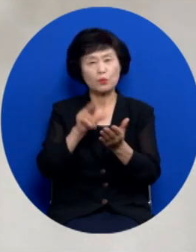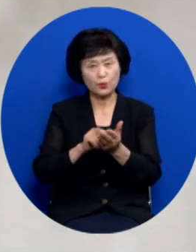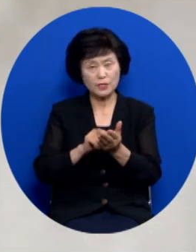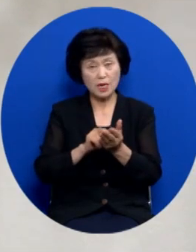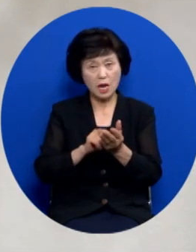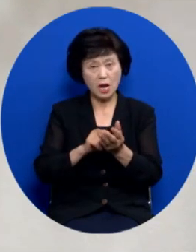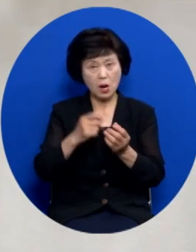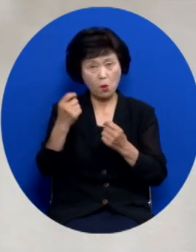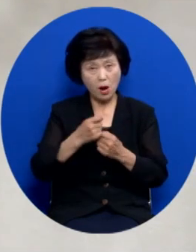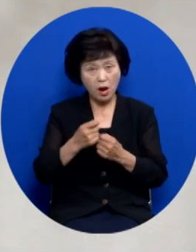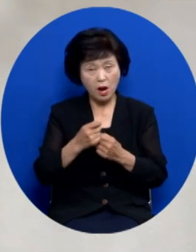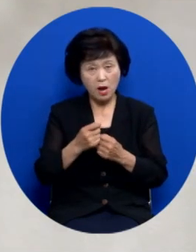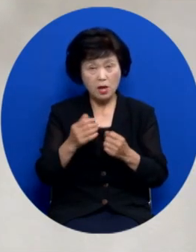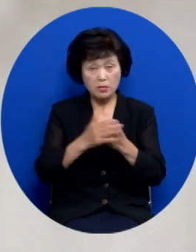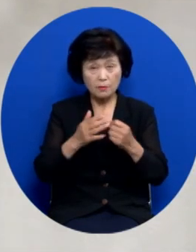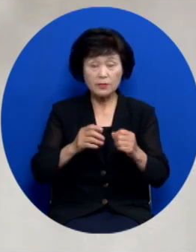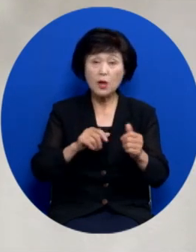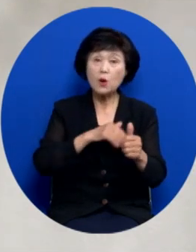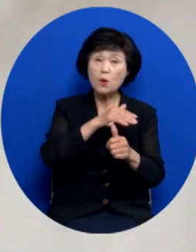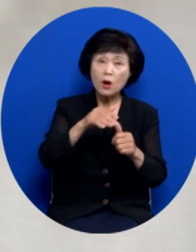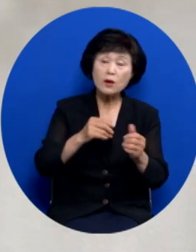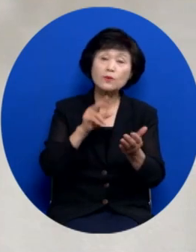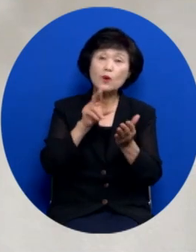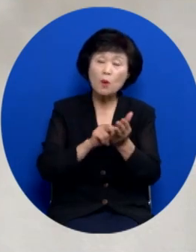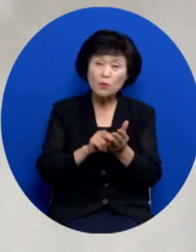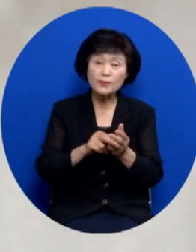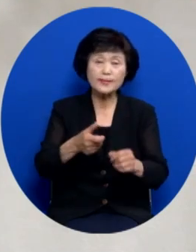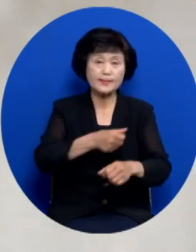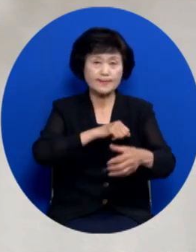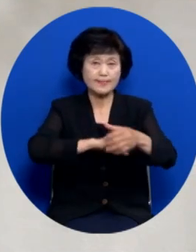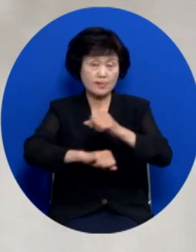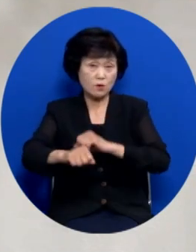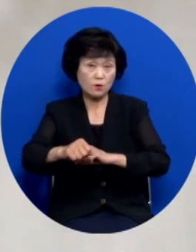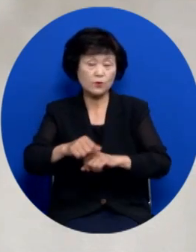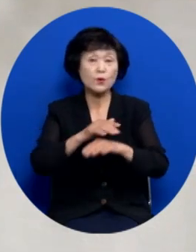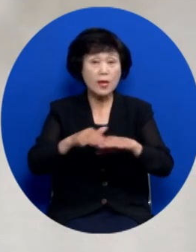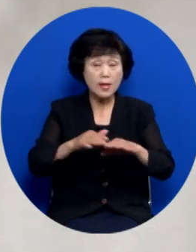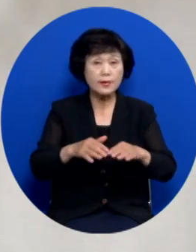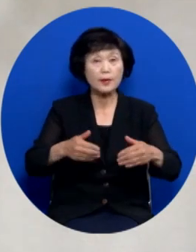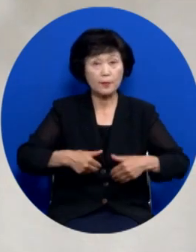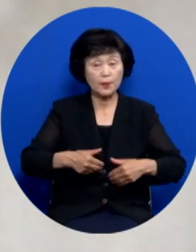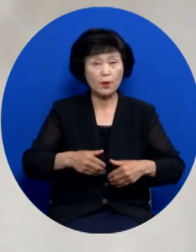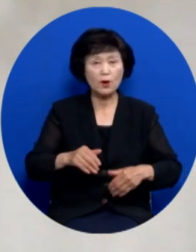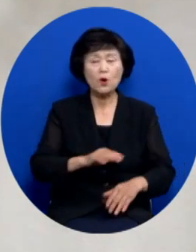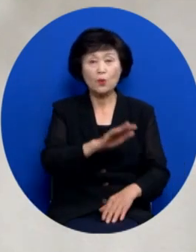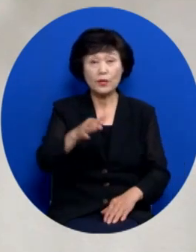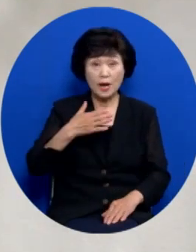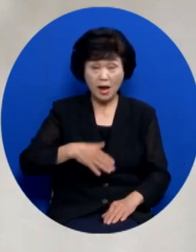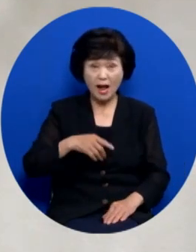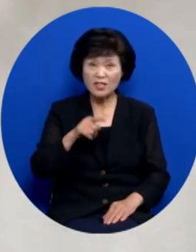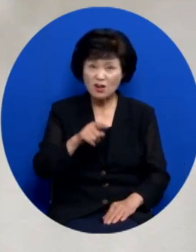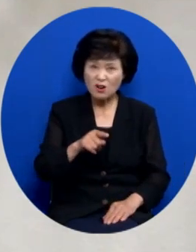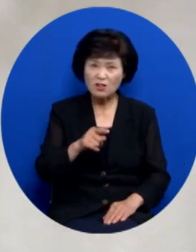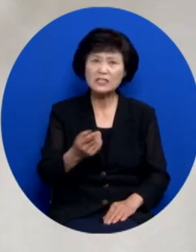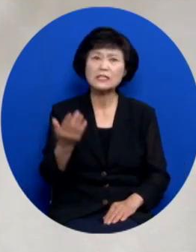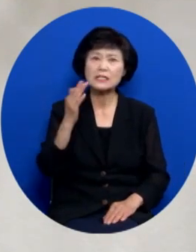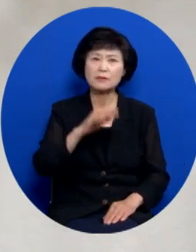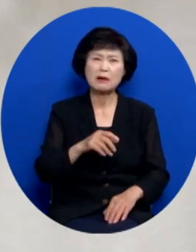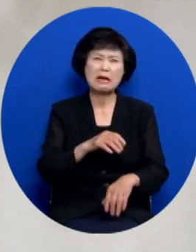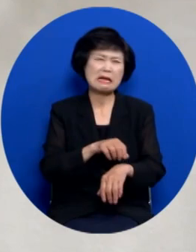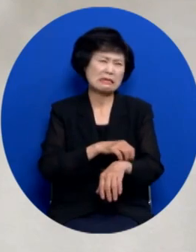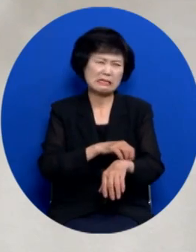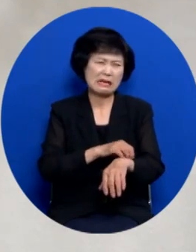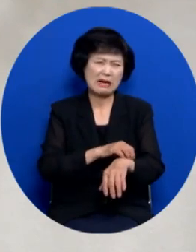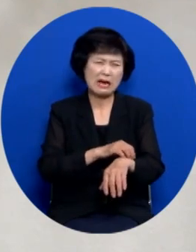앞장서서 이제 환경 문제에 적극 대처해야 되는데 저는 다 알고 있는 거지만 귀찮다라든지 편리